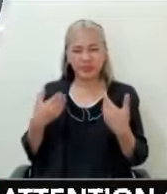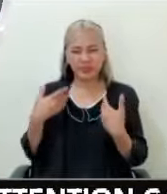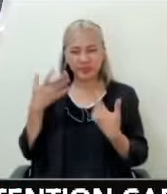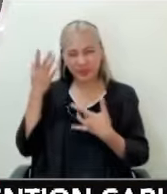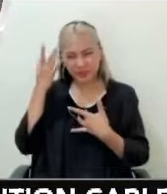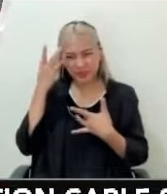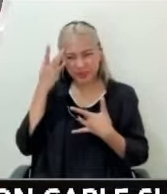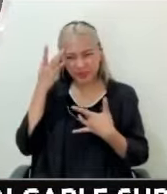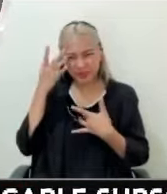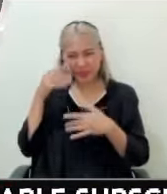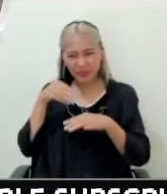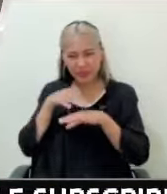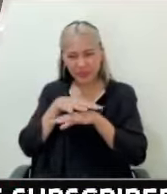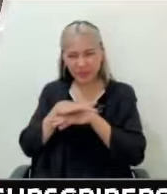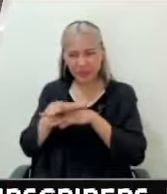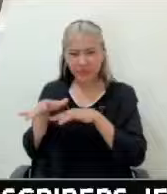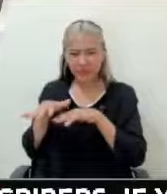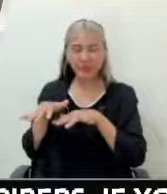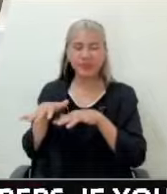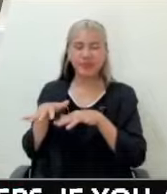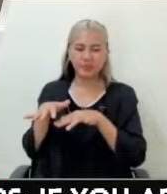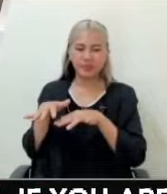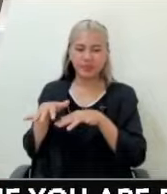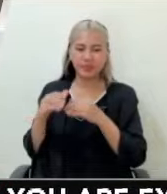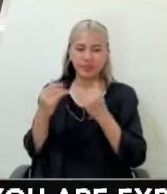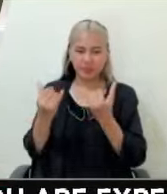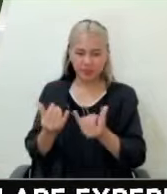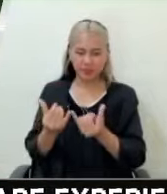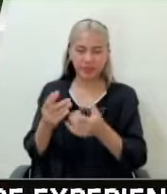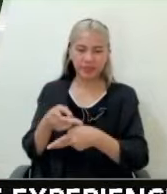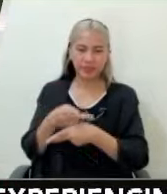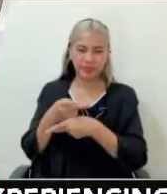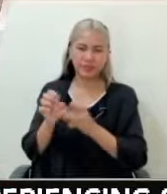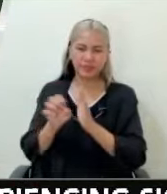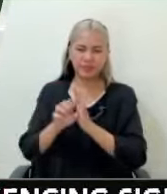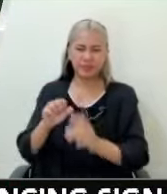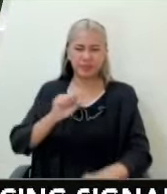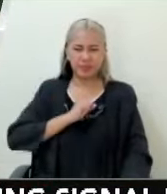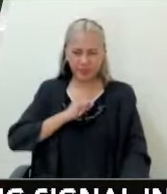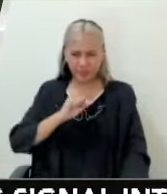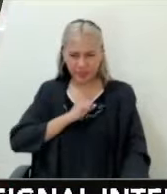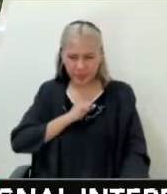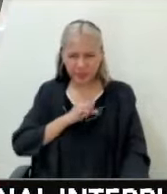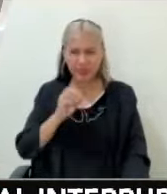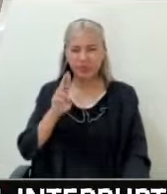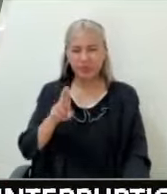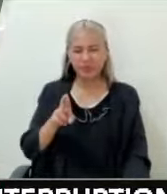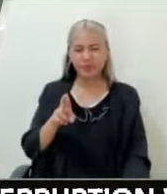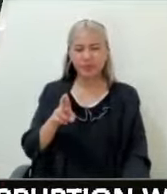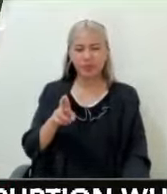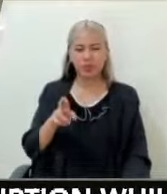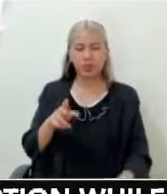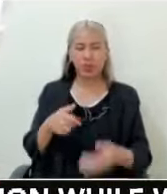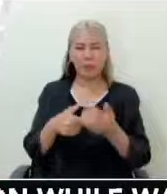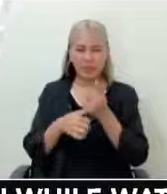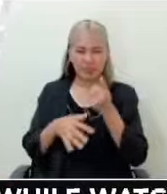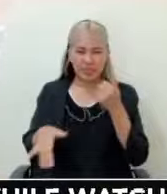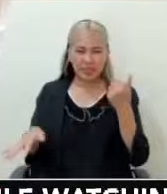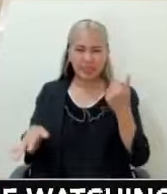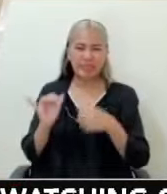evacuation Center m yung ubo yung mga pagtatae yun din po yung isang mino-monitor